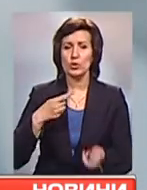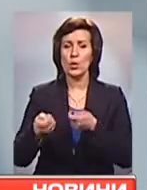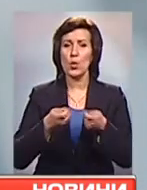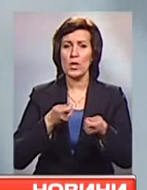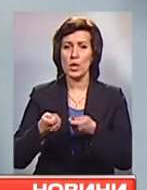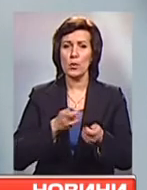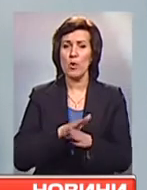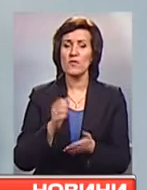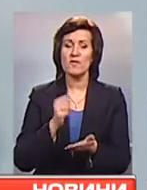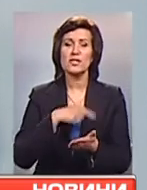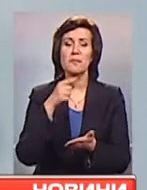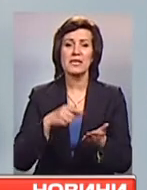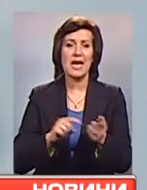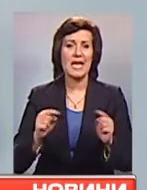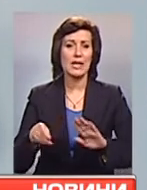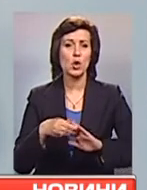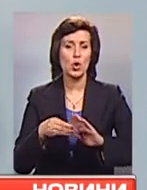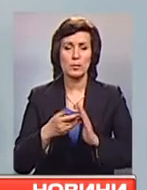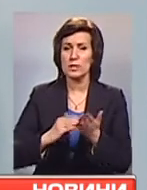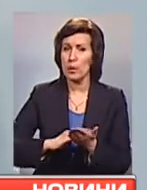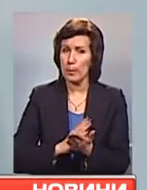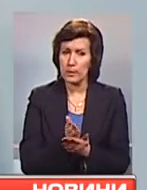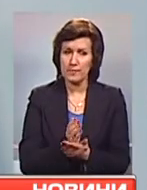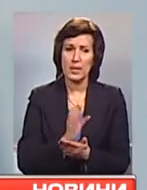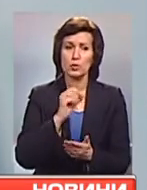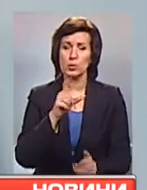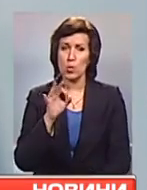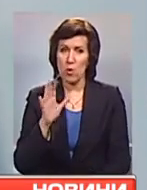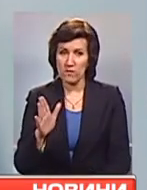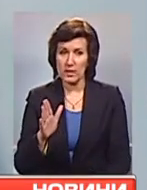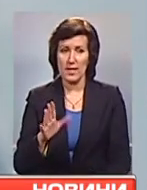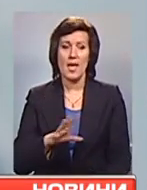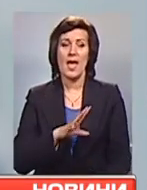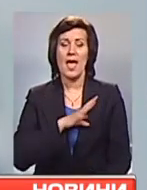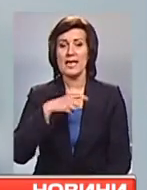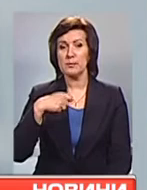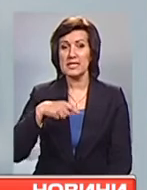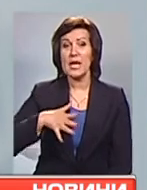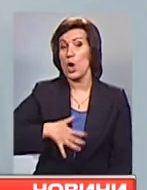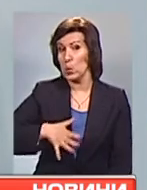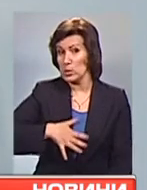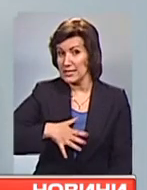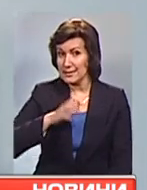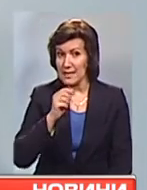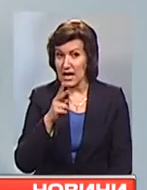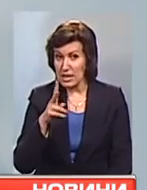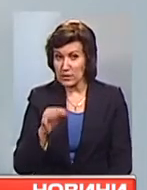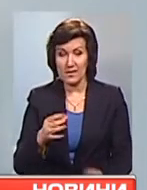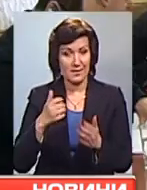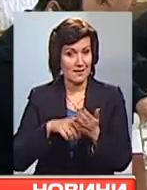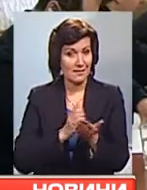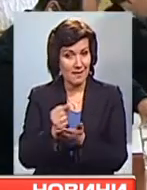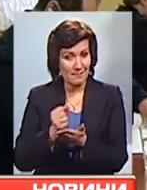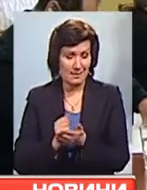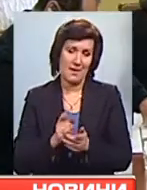урядовий уповноважений з питань антикорупційної політики Юрій Сухов. Екс-президента Грузії Михайла Саакашвілі